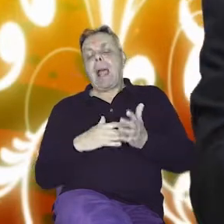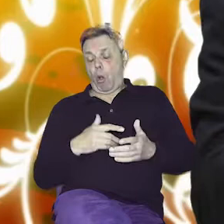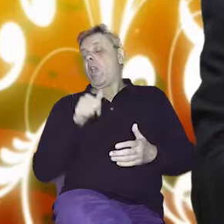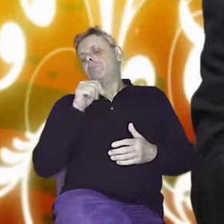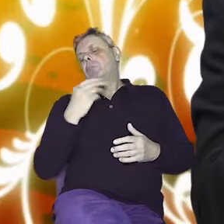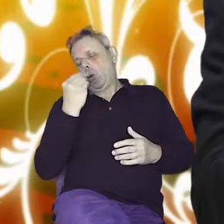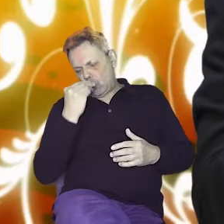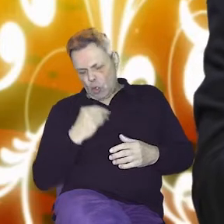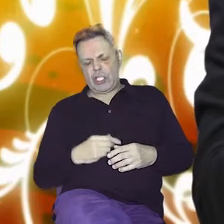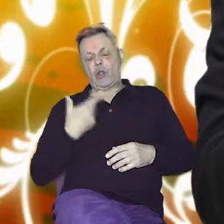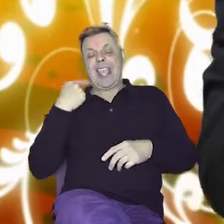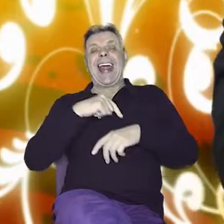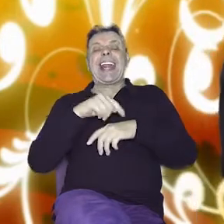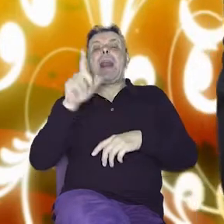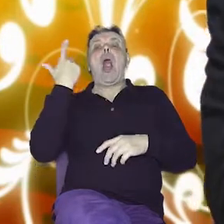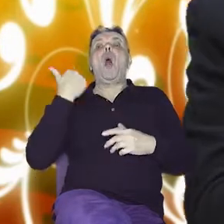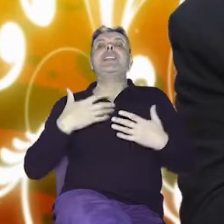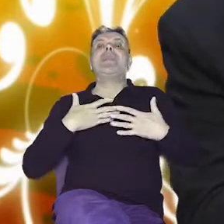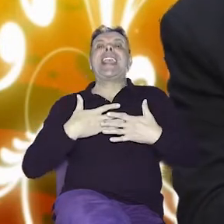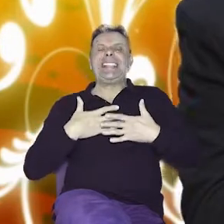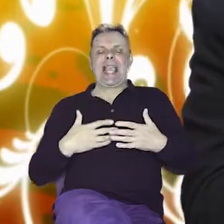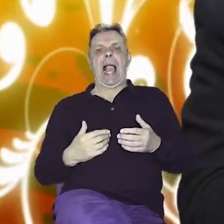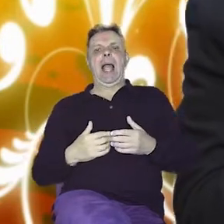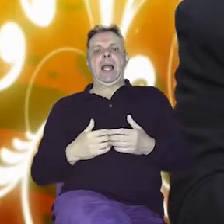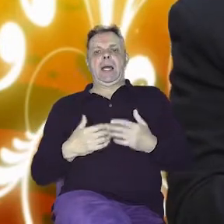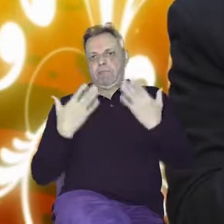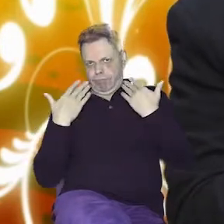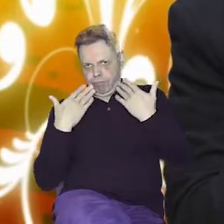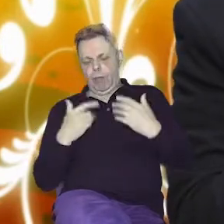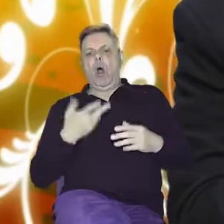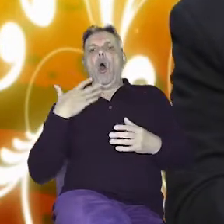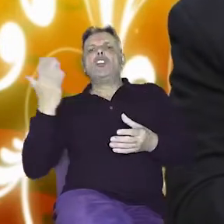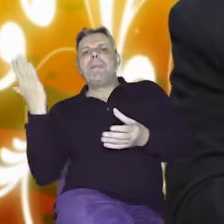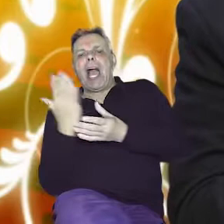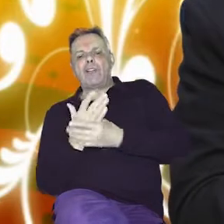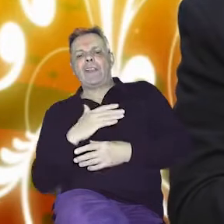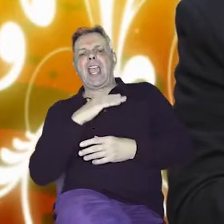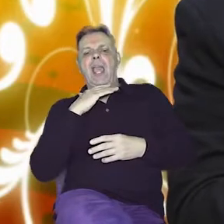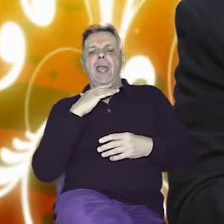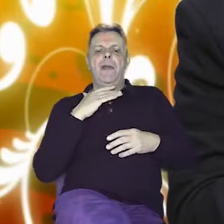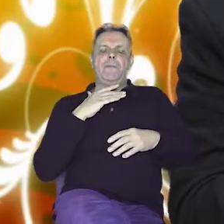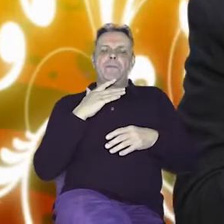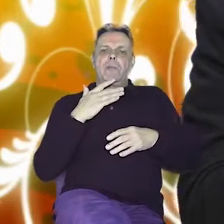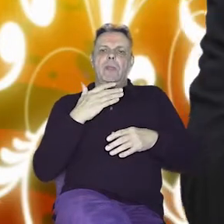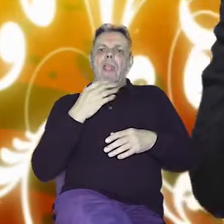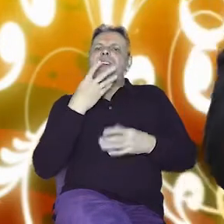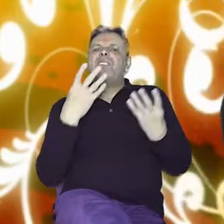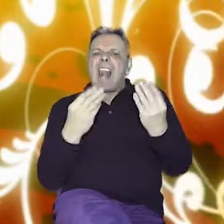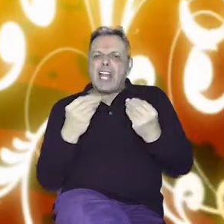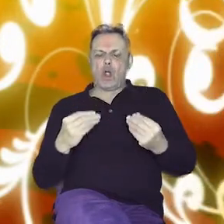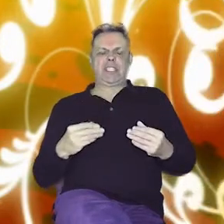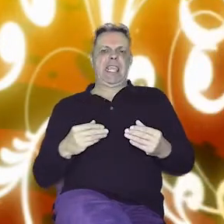to je za silu. To je one man band. Jel? Dakle, trebamo nutricionistu, jer terana, osim kisika, osim ovoga,